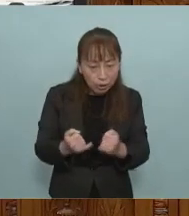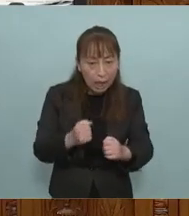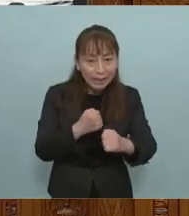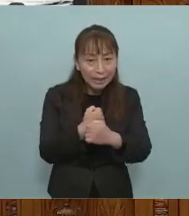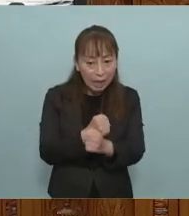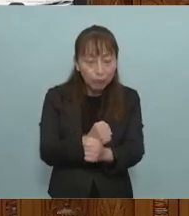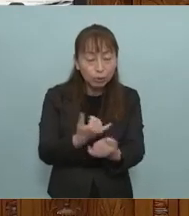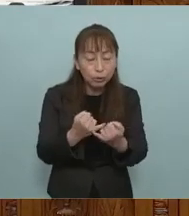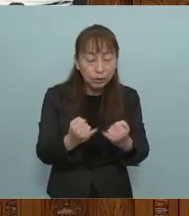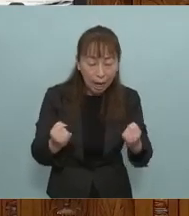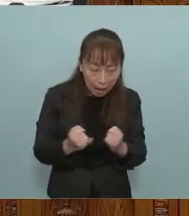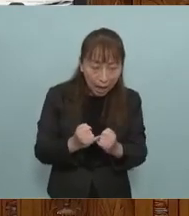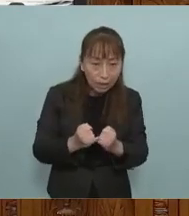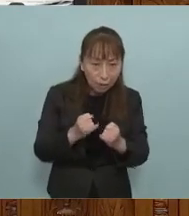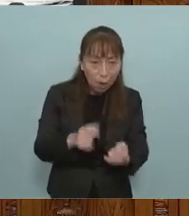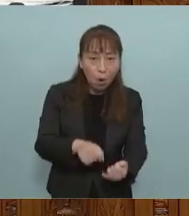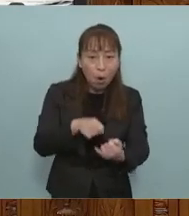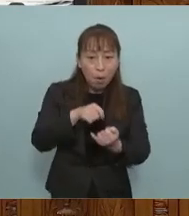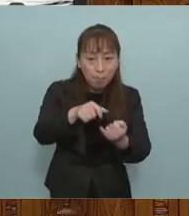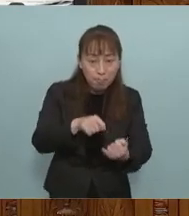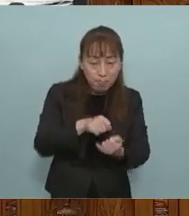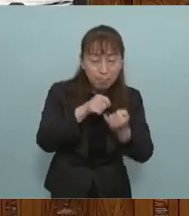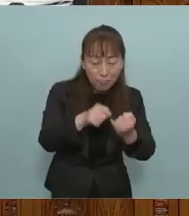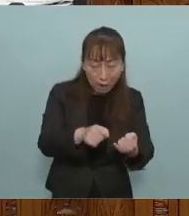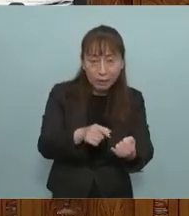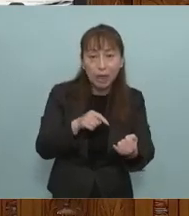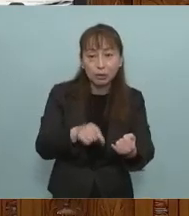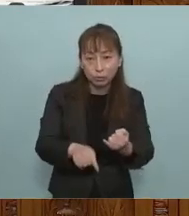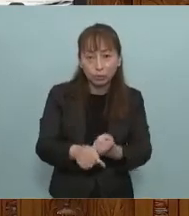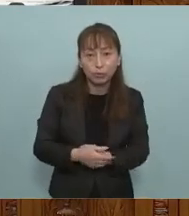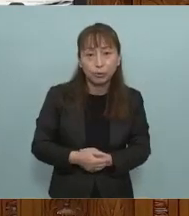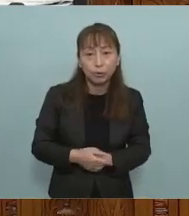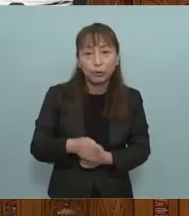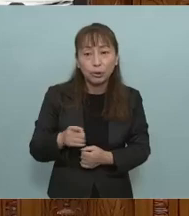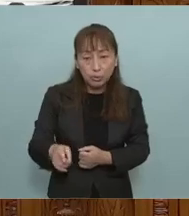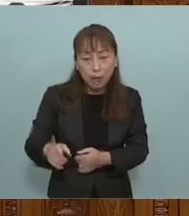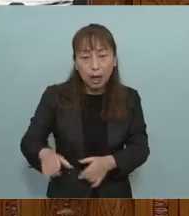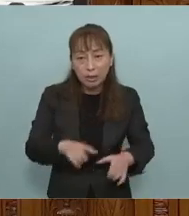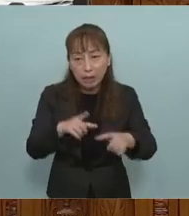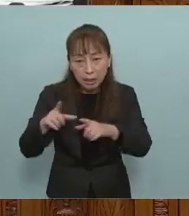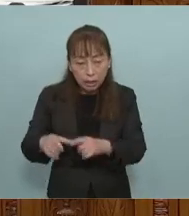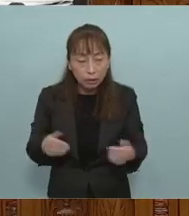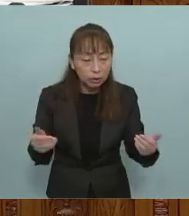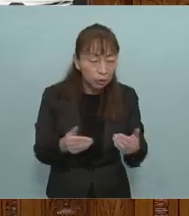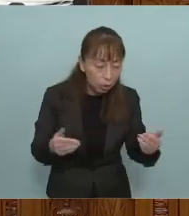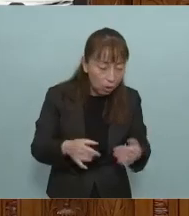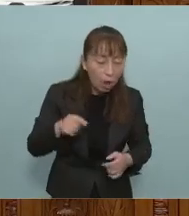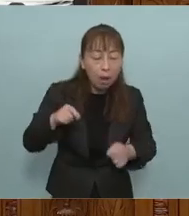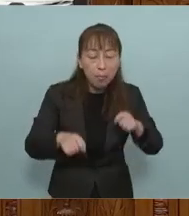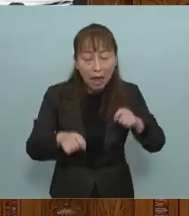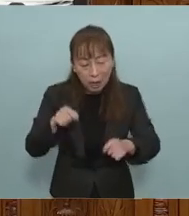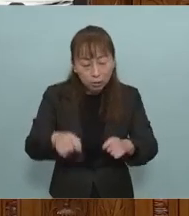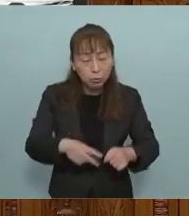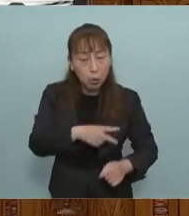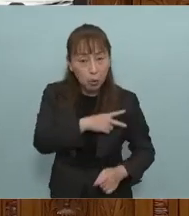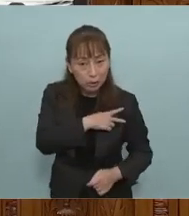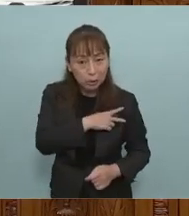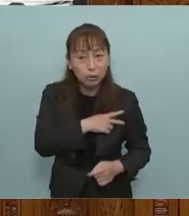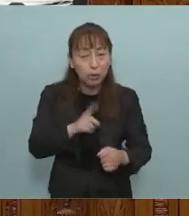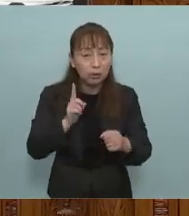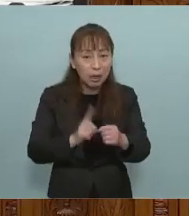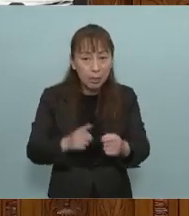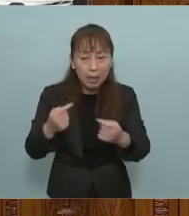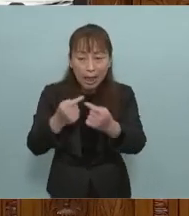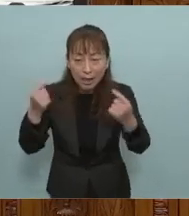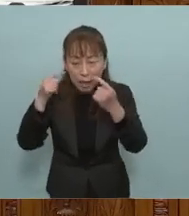促進を目的としたライフイベントと研究活動の両立に向けた大